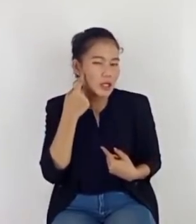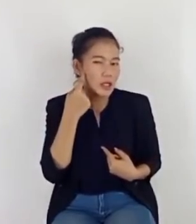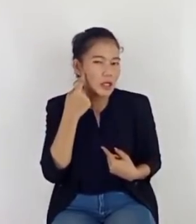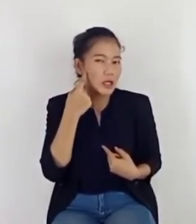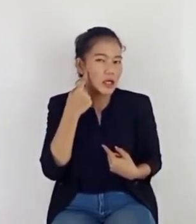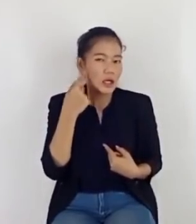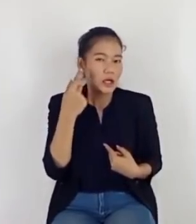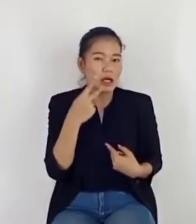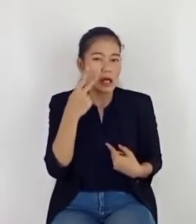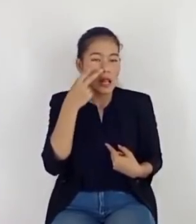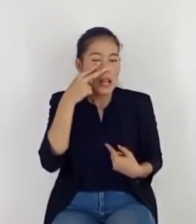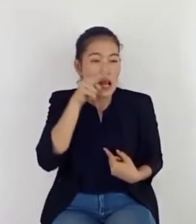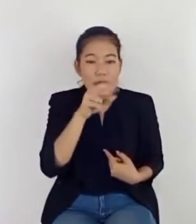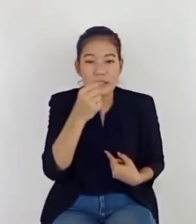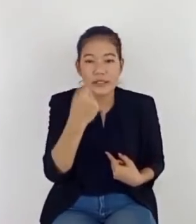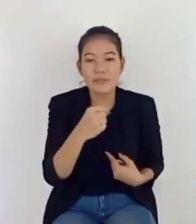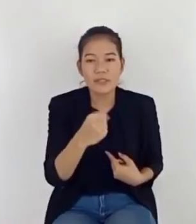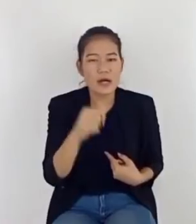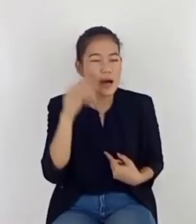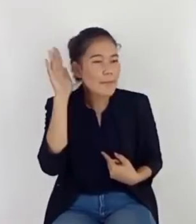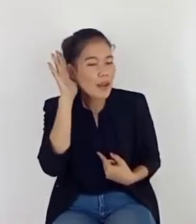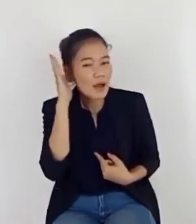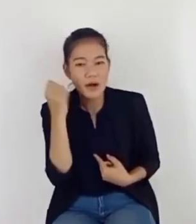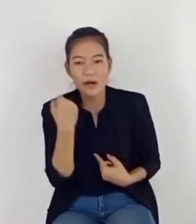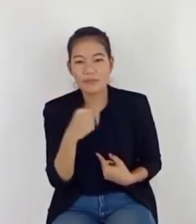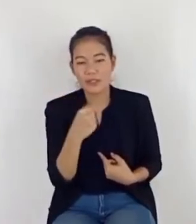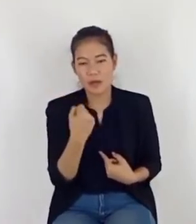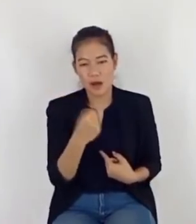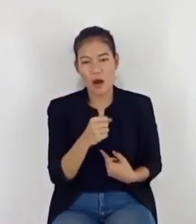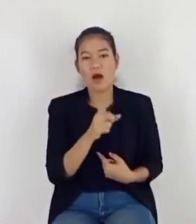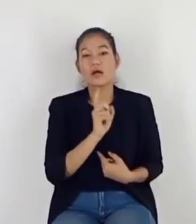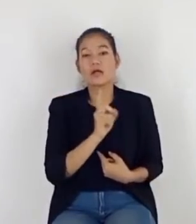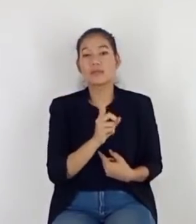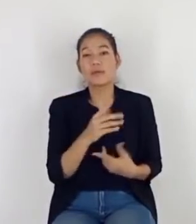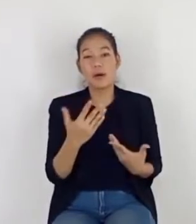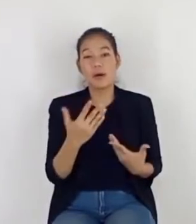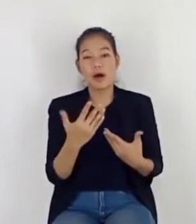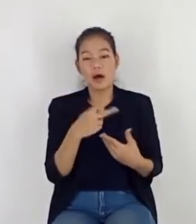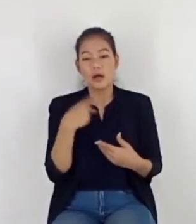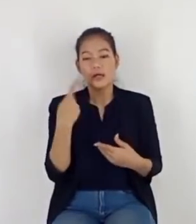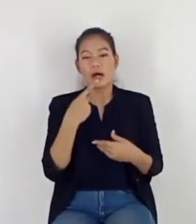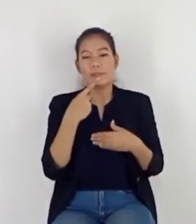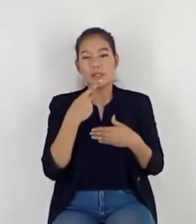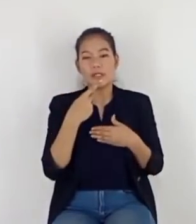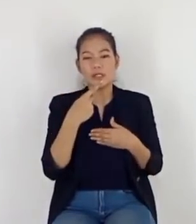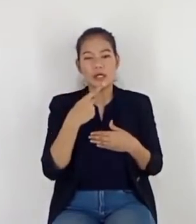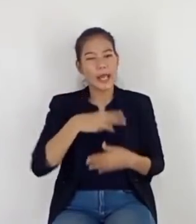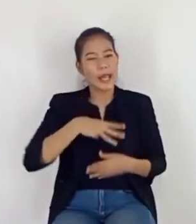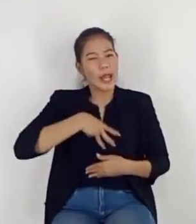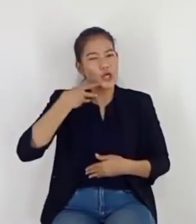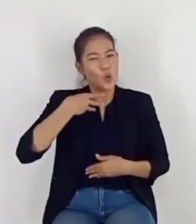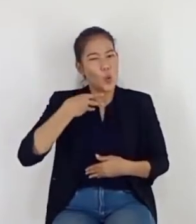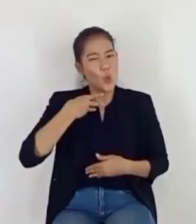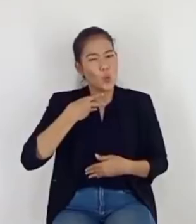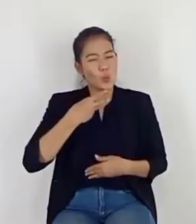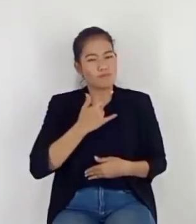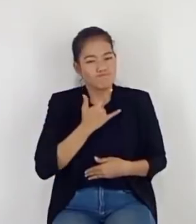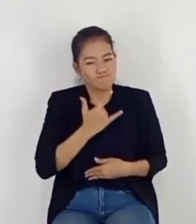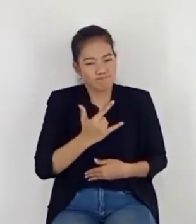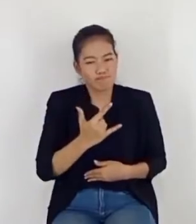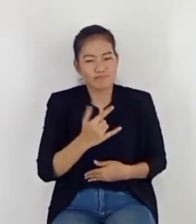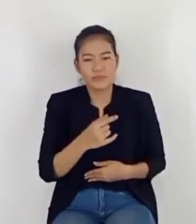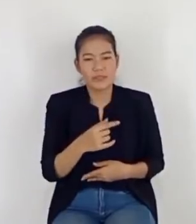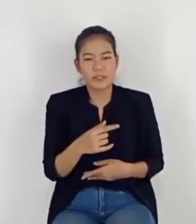tidak melihat, tidak mendengar, karena kami tenggelam dalam keegoisan kami.